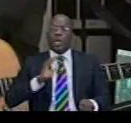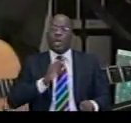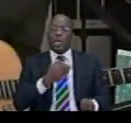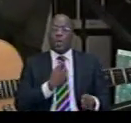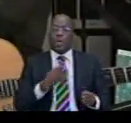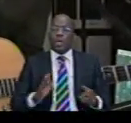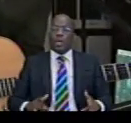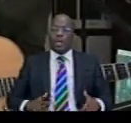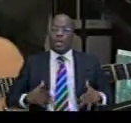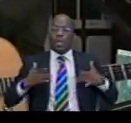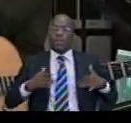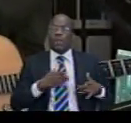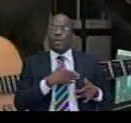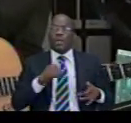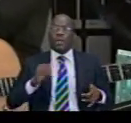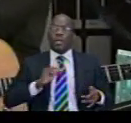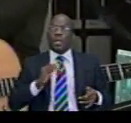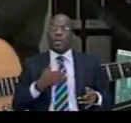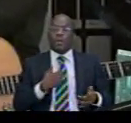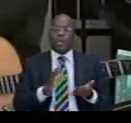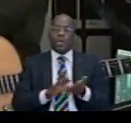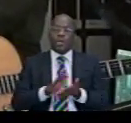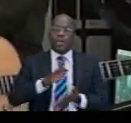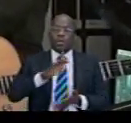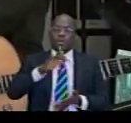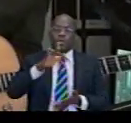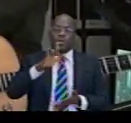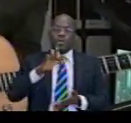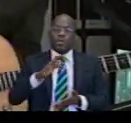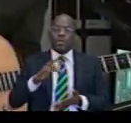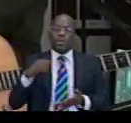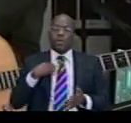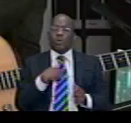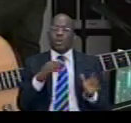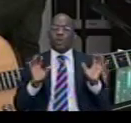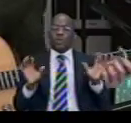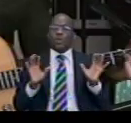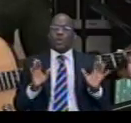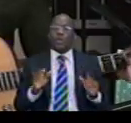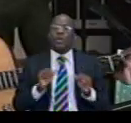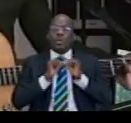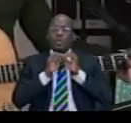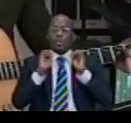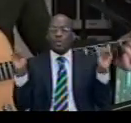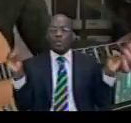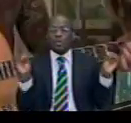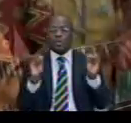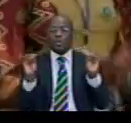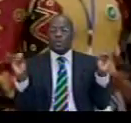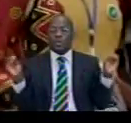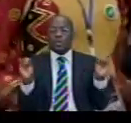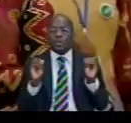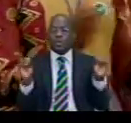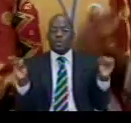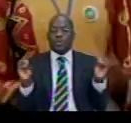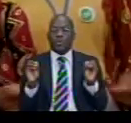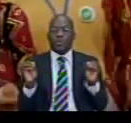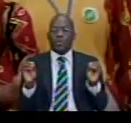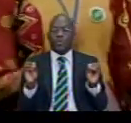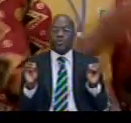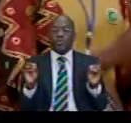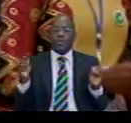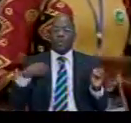notre vie, notre gloire, nous ne craignons rien, nous ne craignons rien, nous